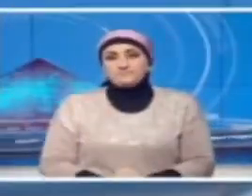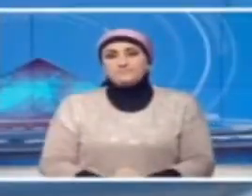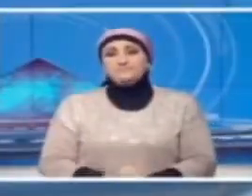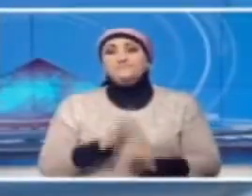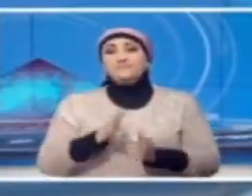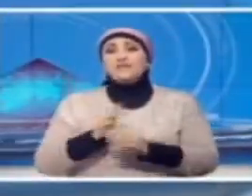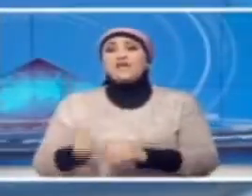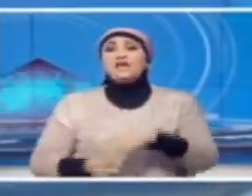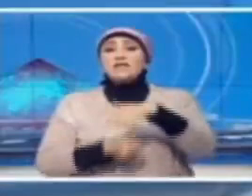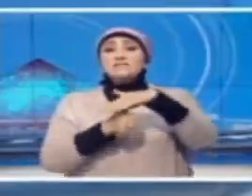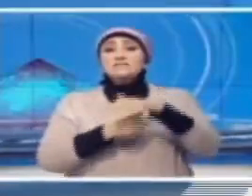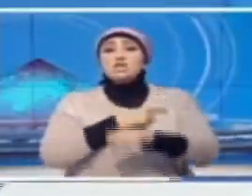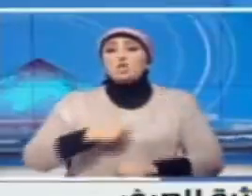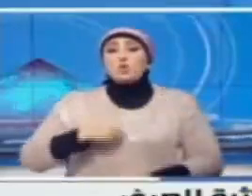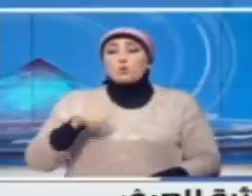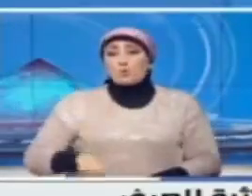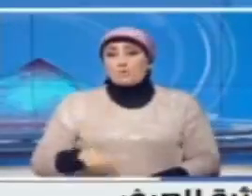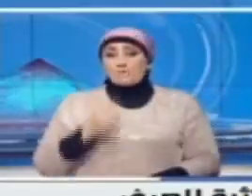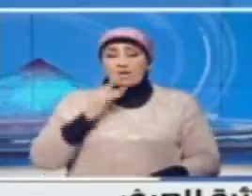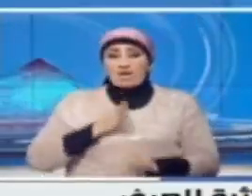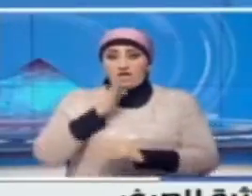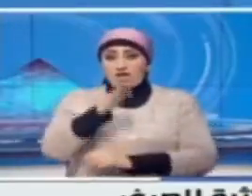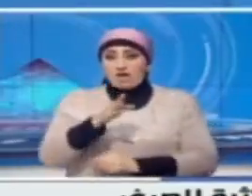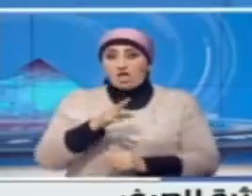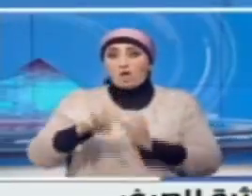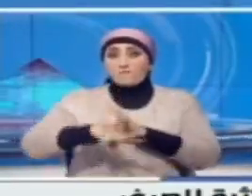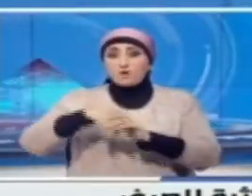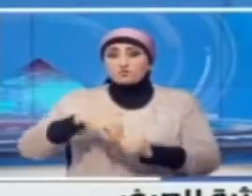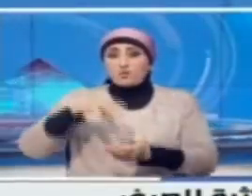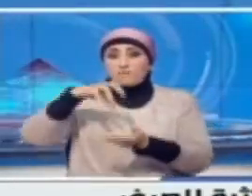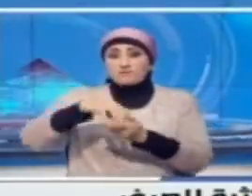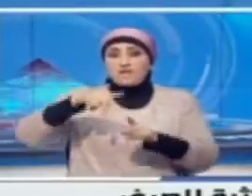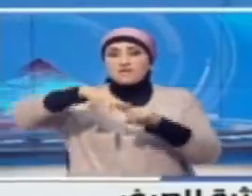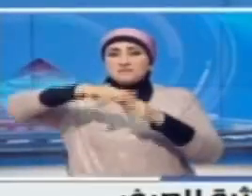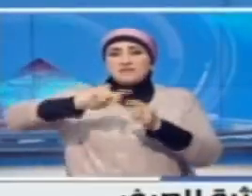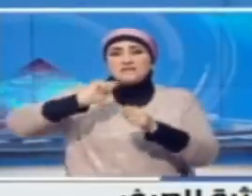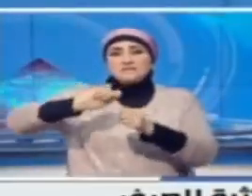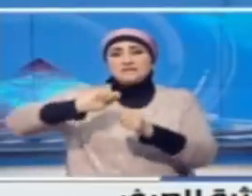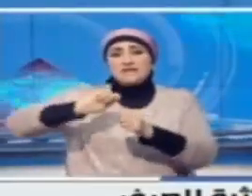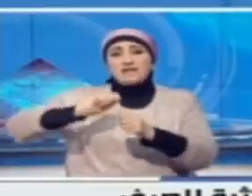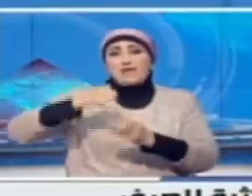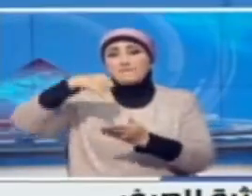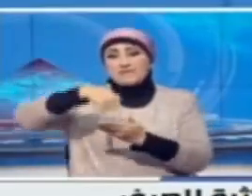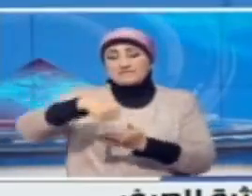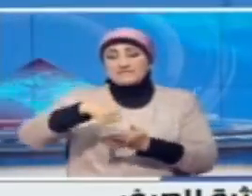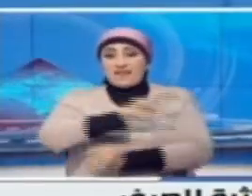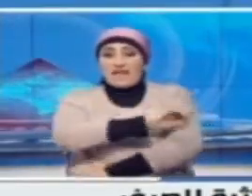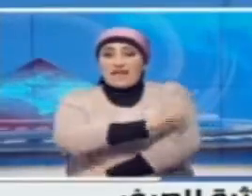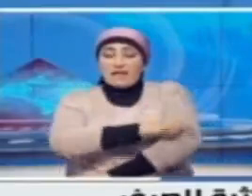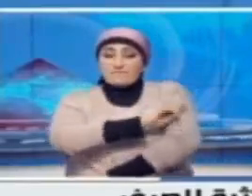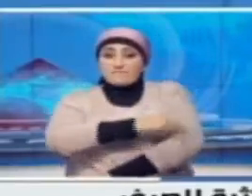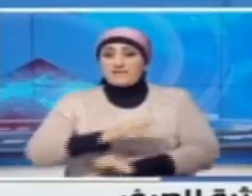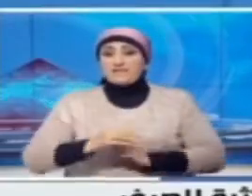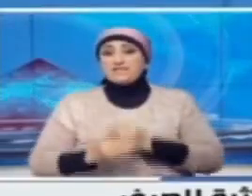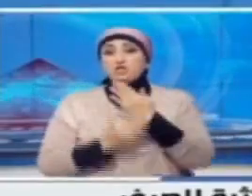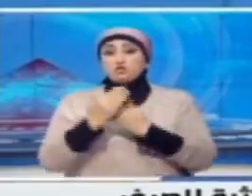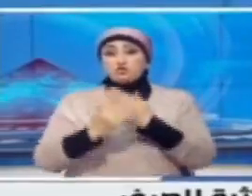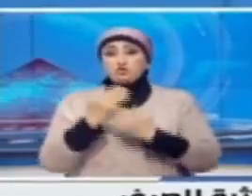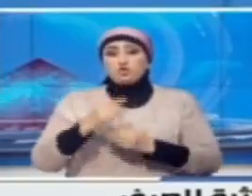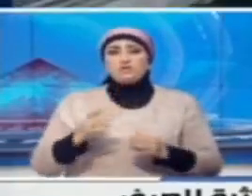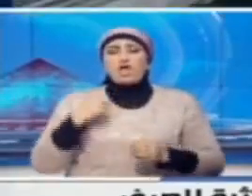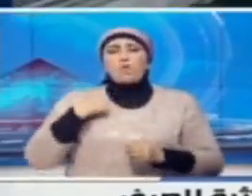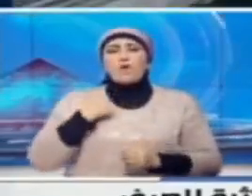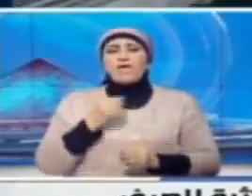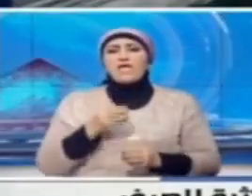كما تفقد رئيس الوزراء مشروع المنطقة الصناعية بالمنطقة الجنوبية لمدينة العالمين الجديدة والتي تقام